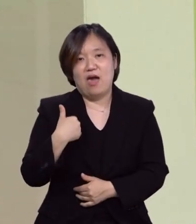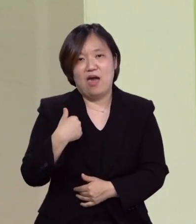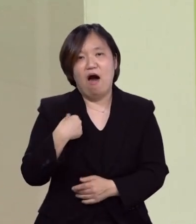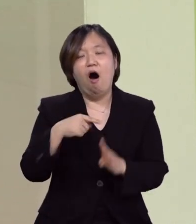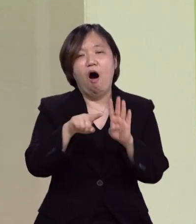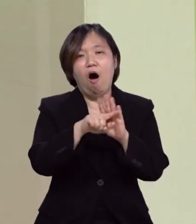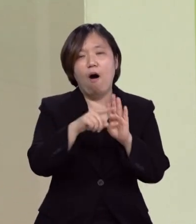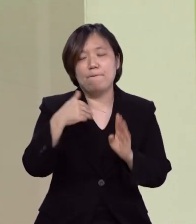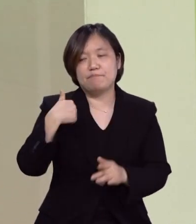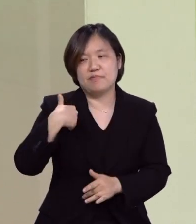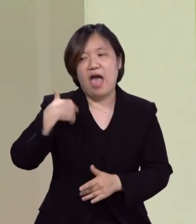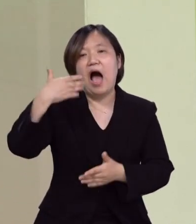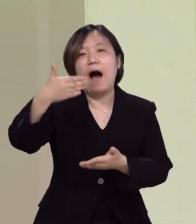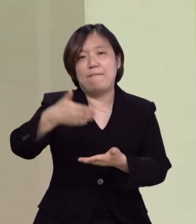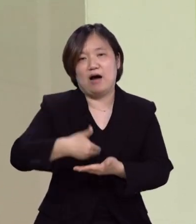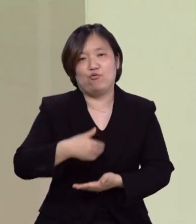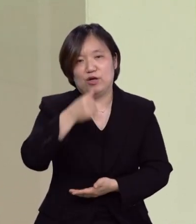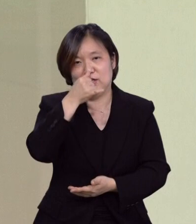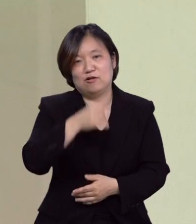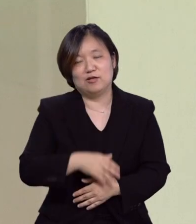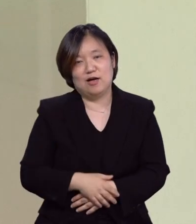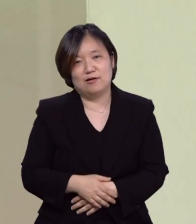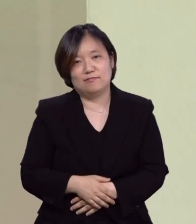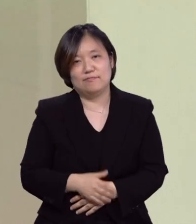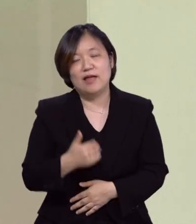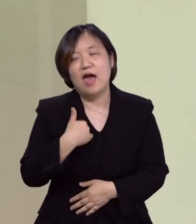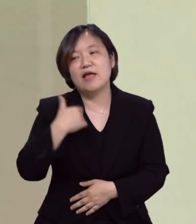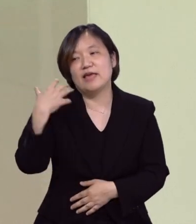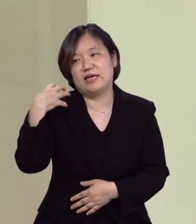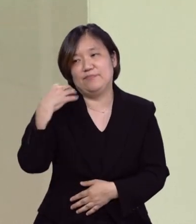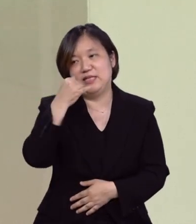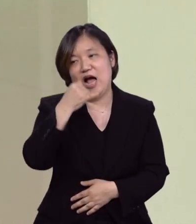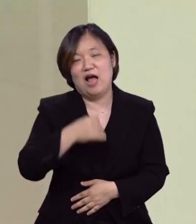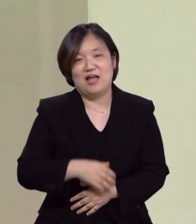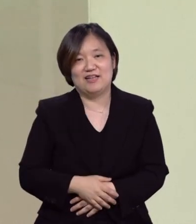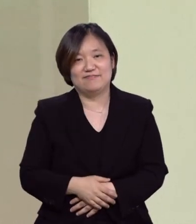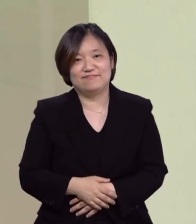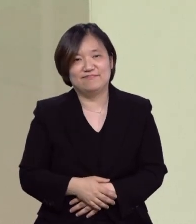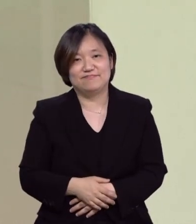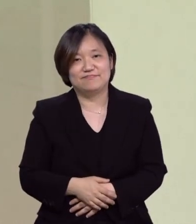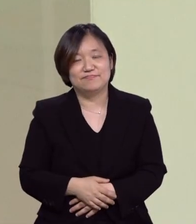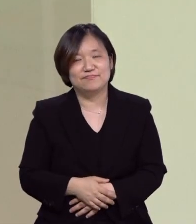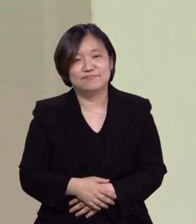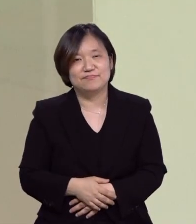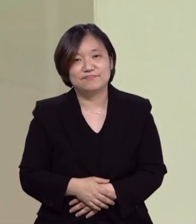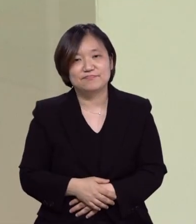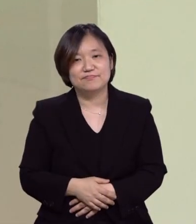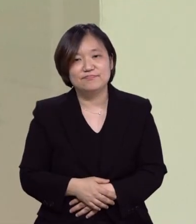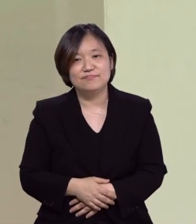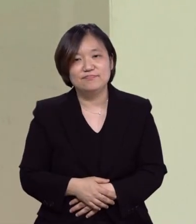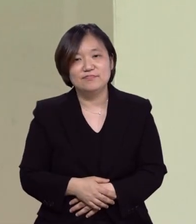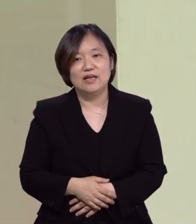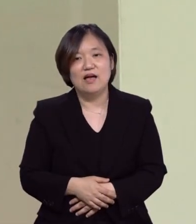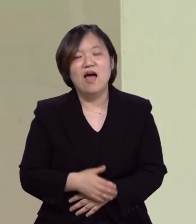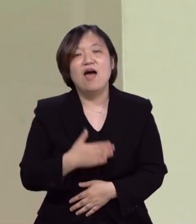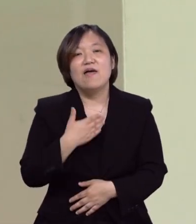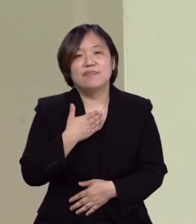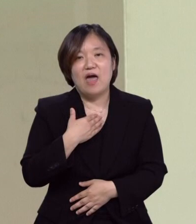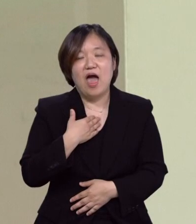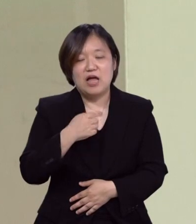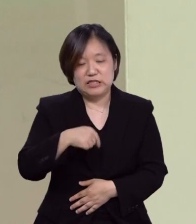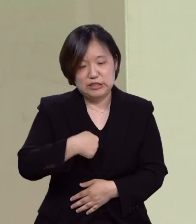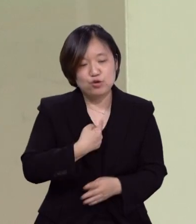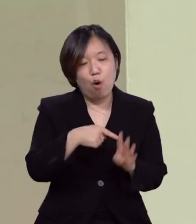자기가 지은 것을 자기가 받은 것이다 자작 자수 내가 지어 내가